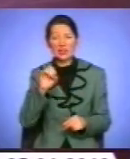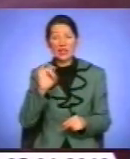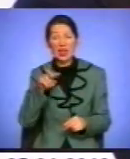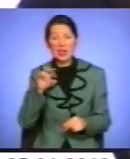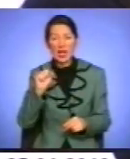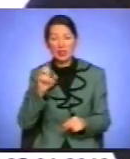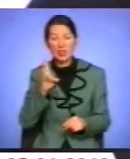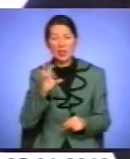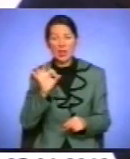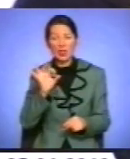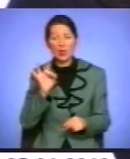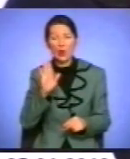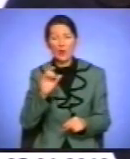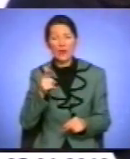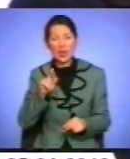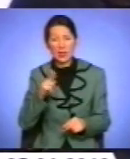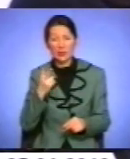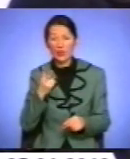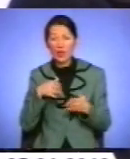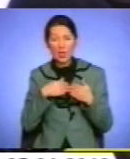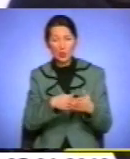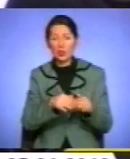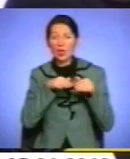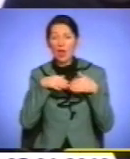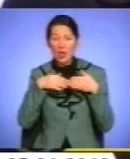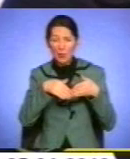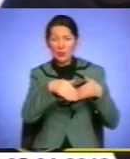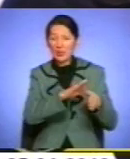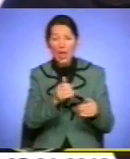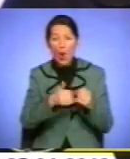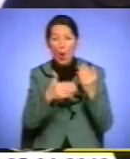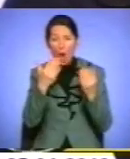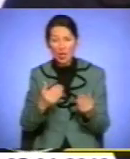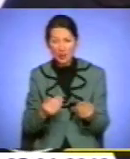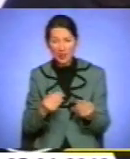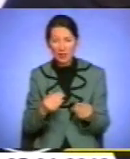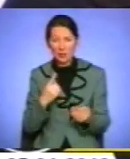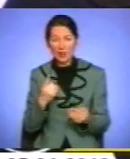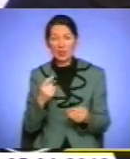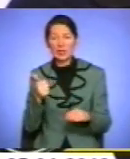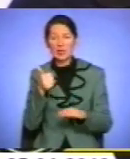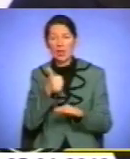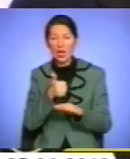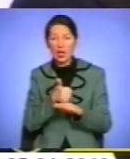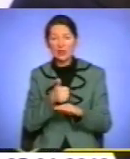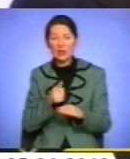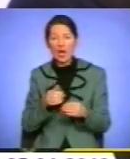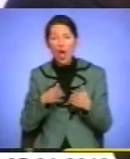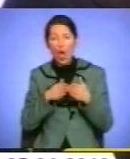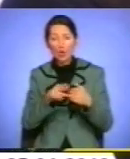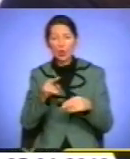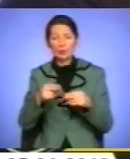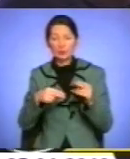компаній. Два судна спускаються не кожен день. Дійсно, ваш завод один із флагманів судостроєння і